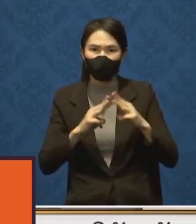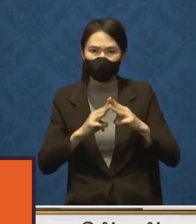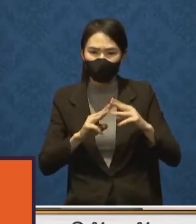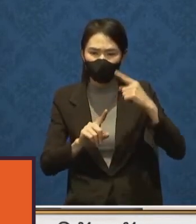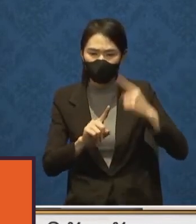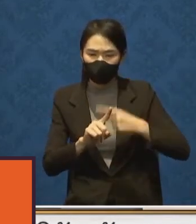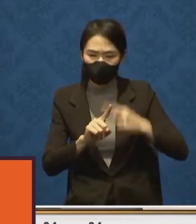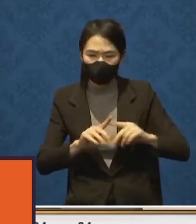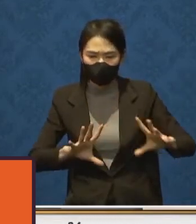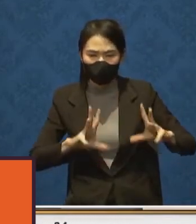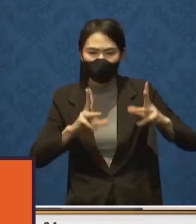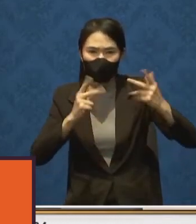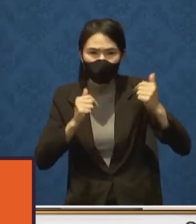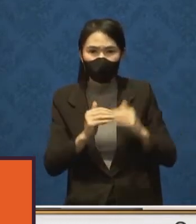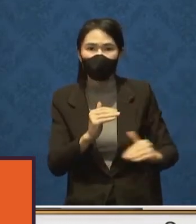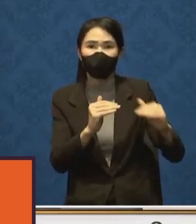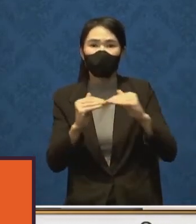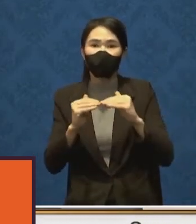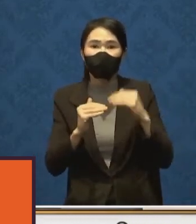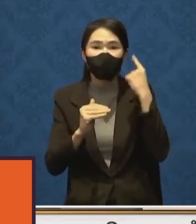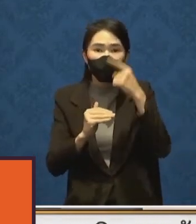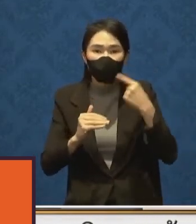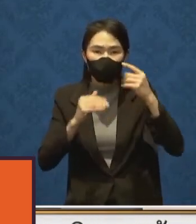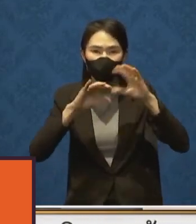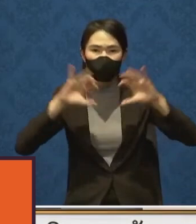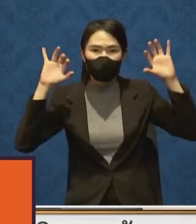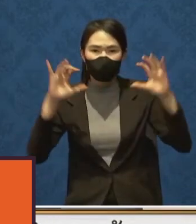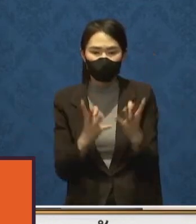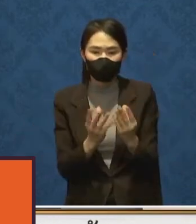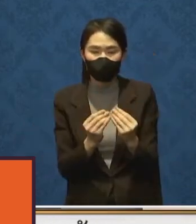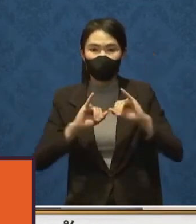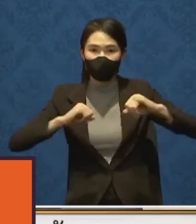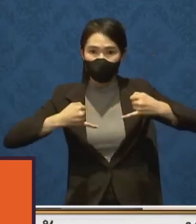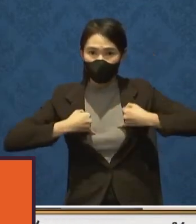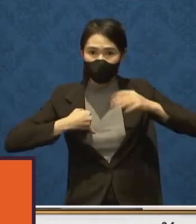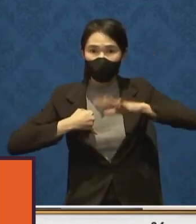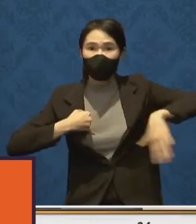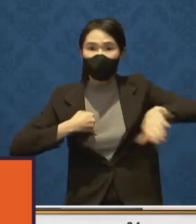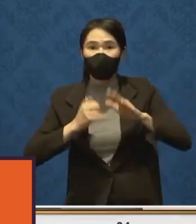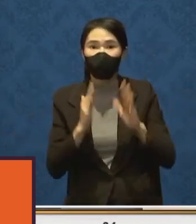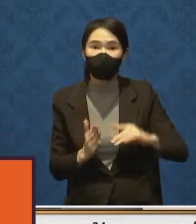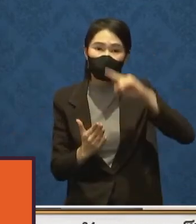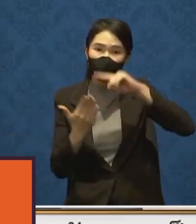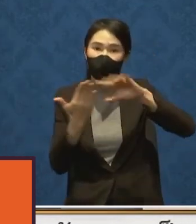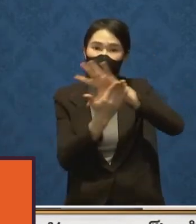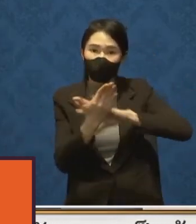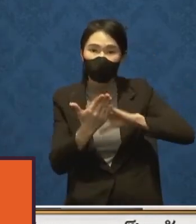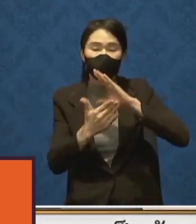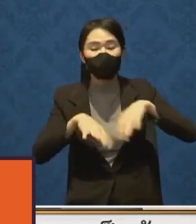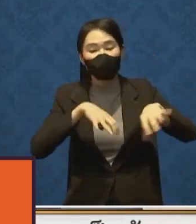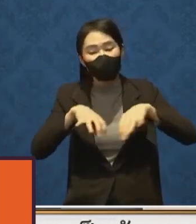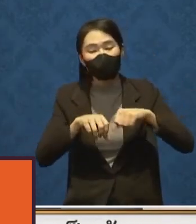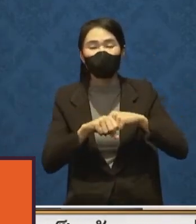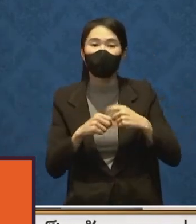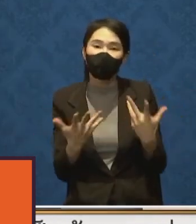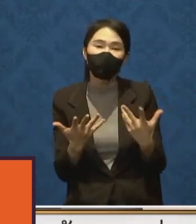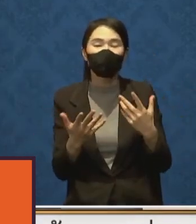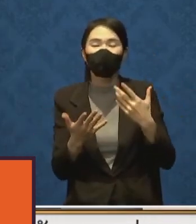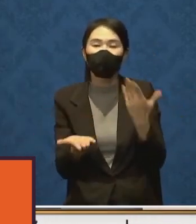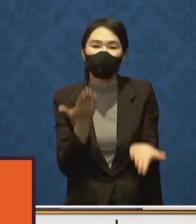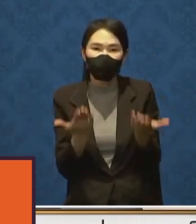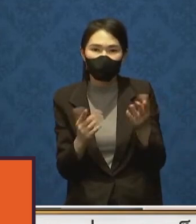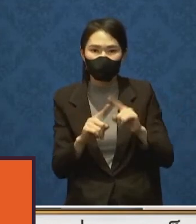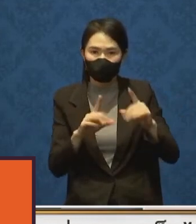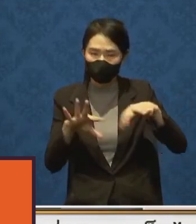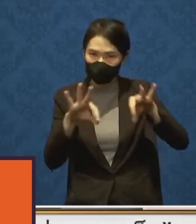คว สิทธิต้กลบมาเป็นของรฐที่ดนเป็ของคนทุกคนในประเทศนี้จะบริหารจัดการยงไก็วากัมาแต่